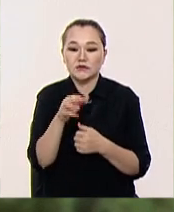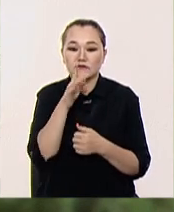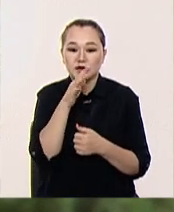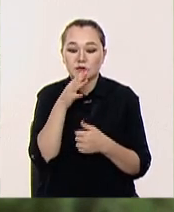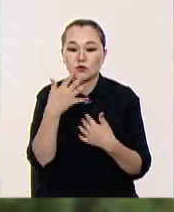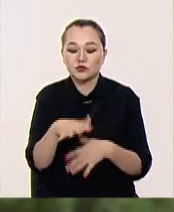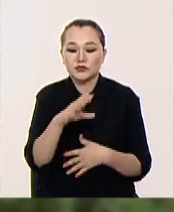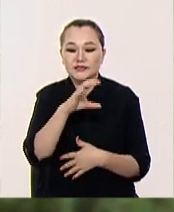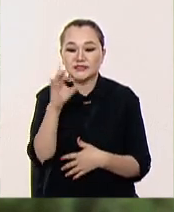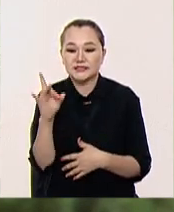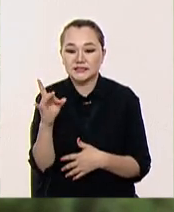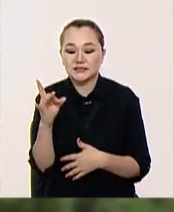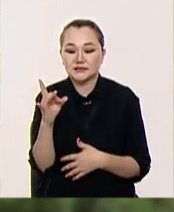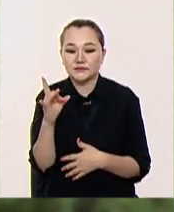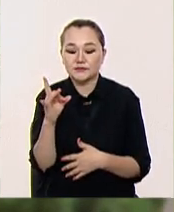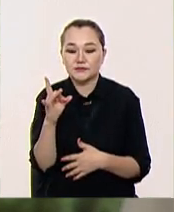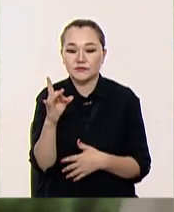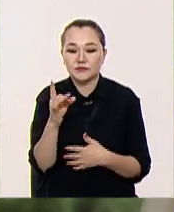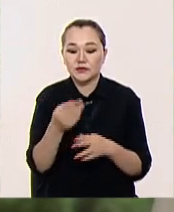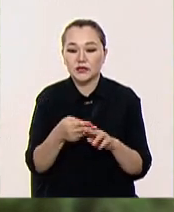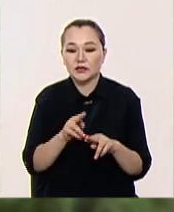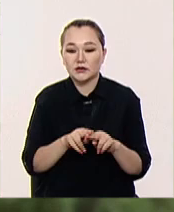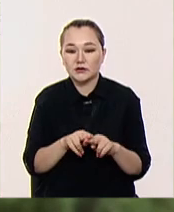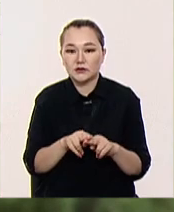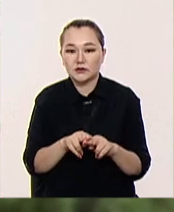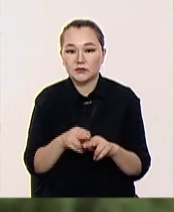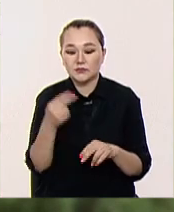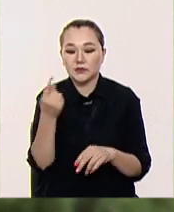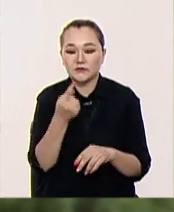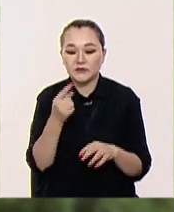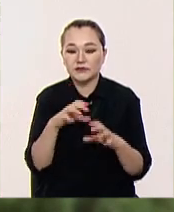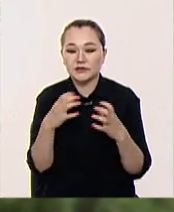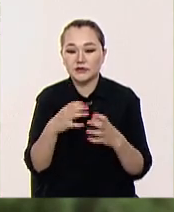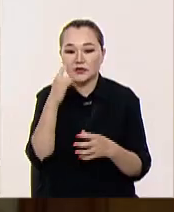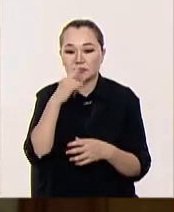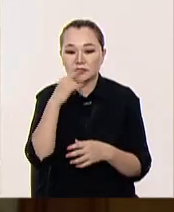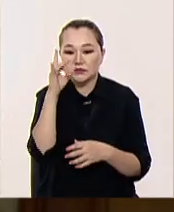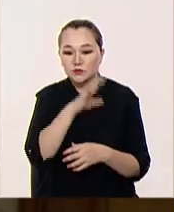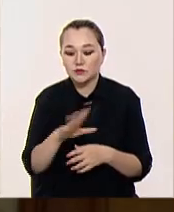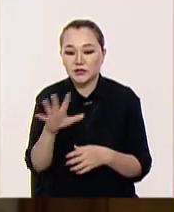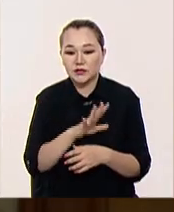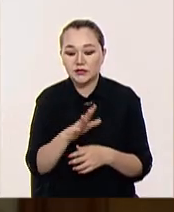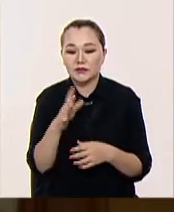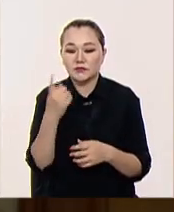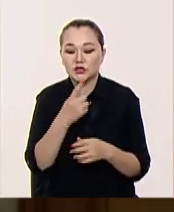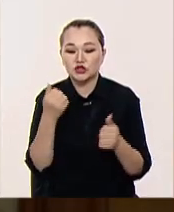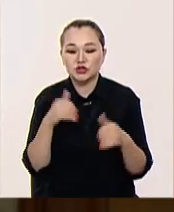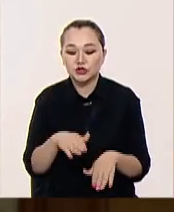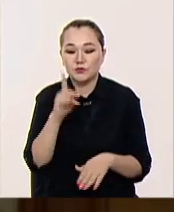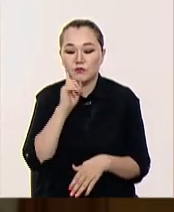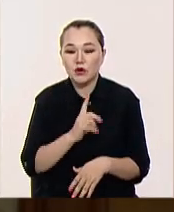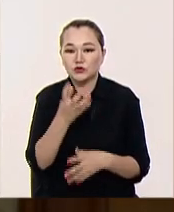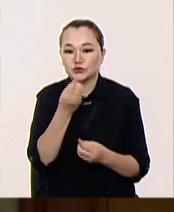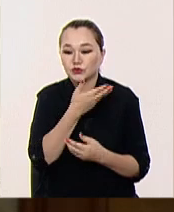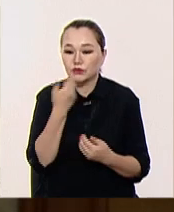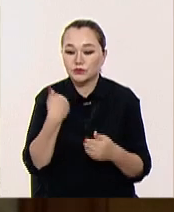уже Советского Союза. И это первое здание Казахской Республики. Решения пока еще нету. Мы